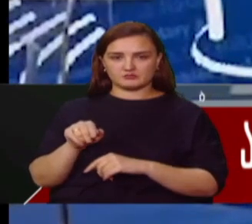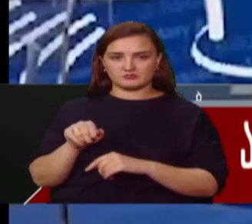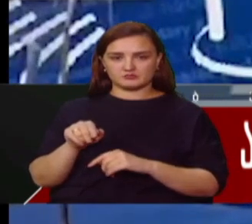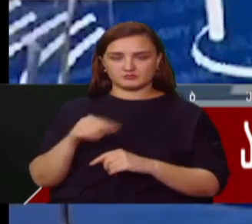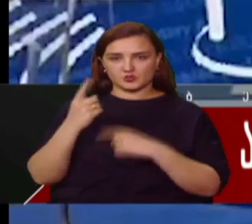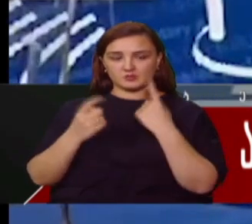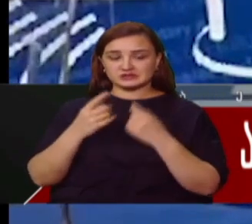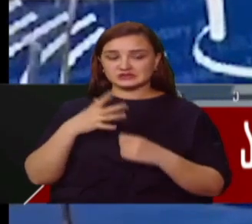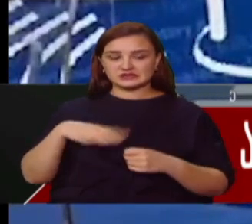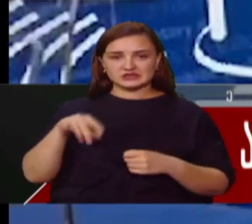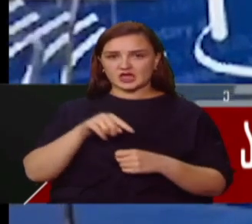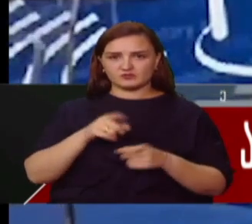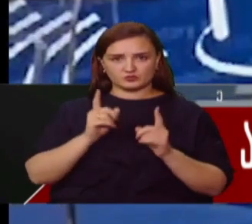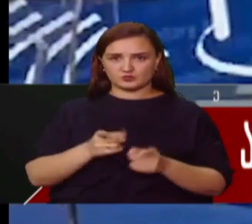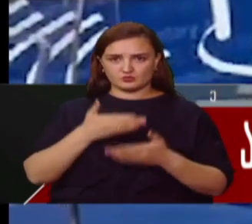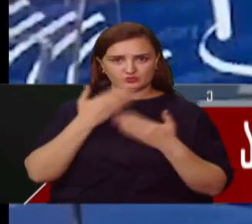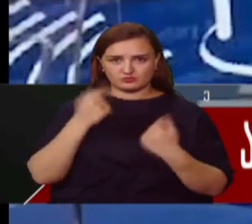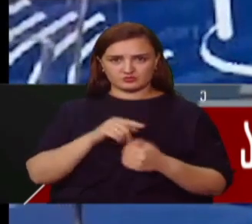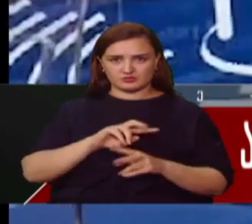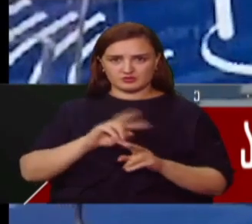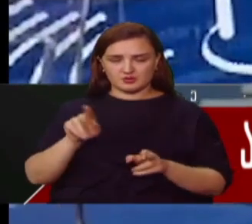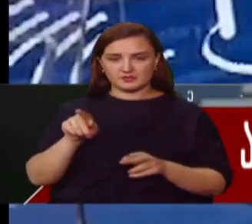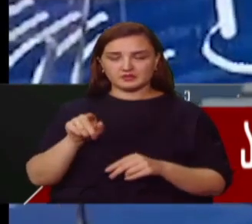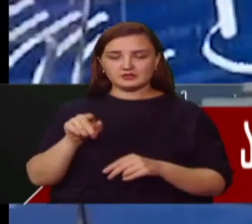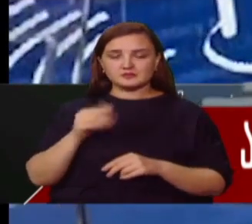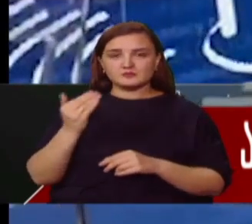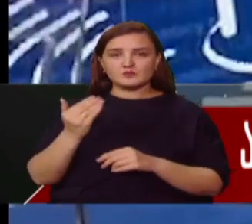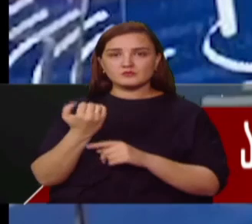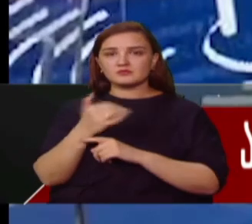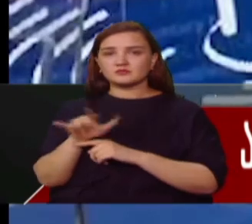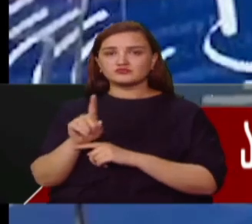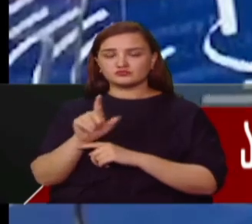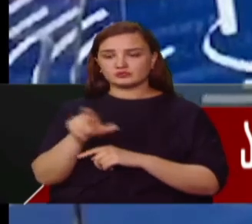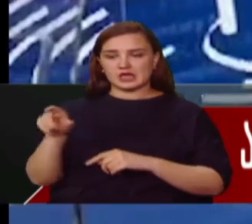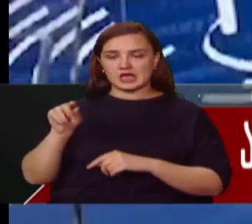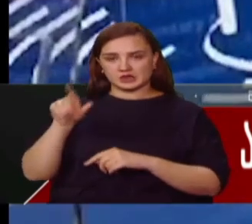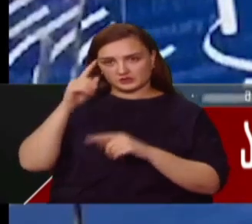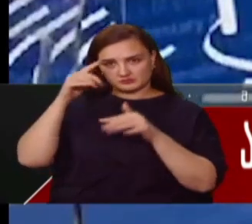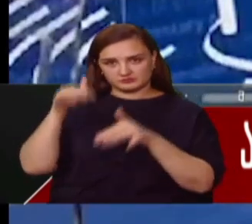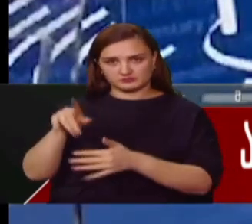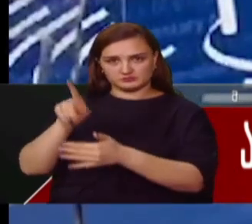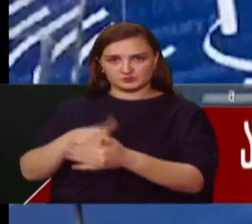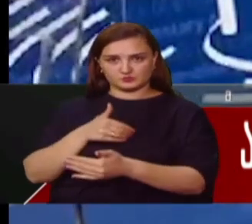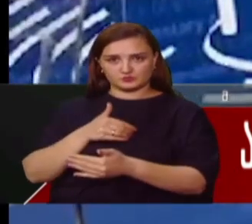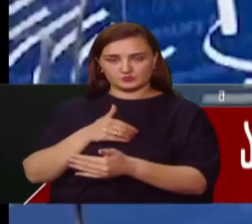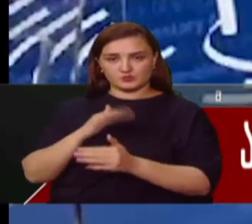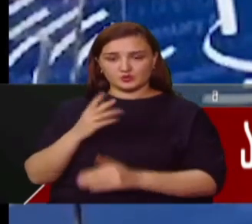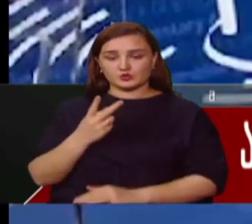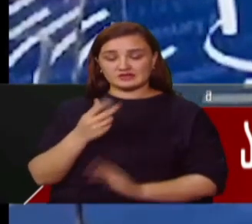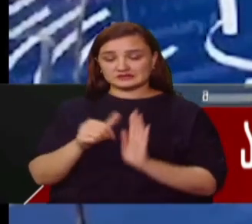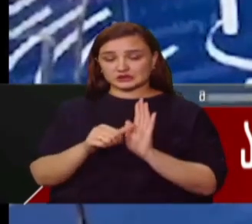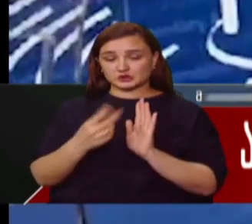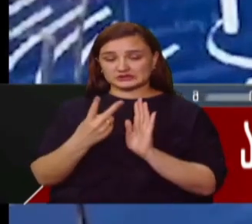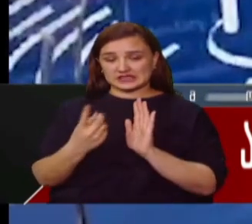პროცესებს და ემსახურება ჩვენი პარტნიორების შეცდომაში შეყვანას. მნიშვნელოვანი არის, რომ 612 დეპუტატიდან მხოლოდ 24